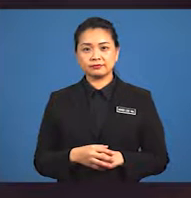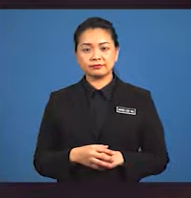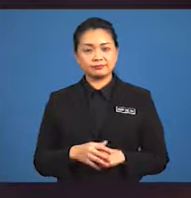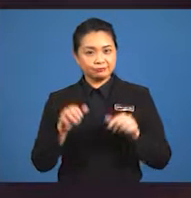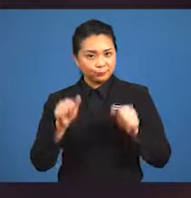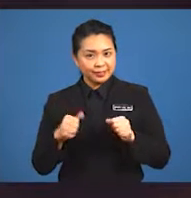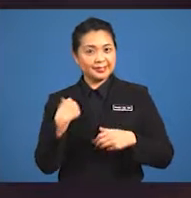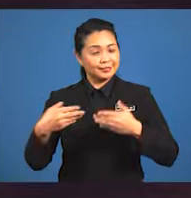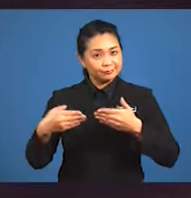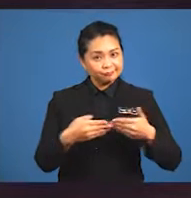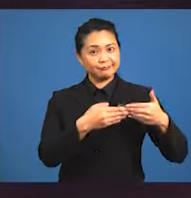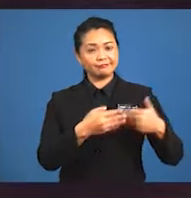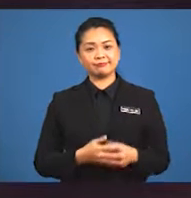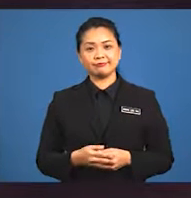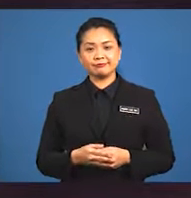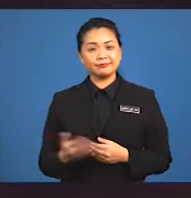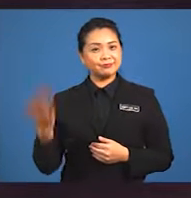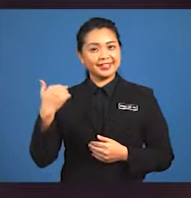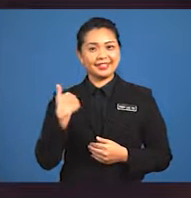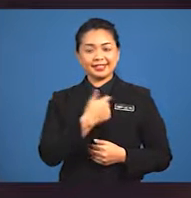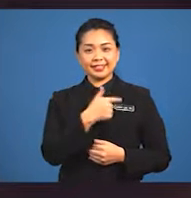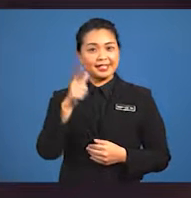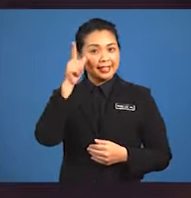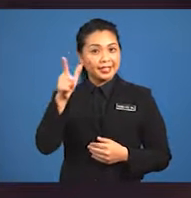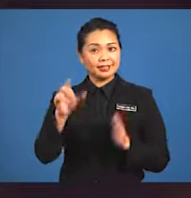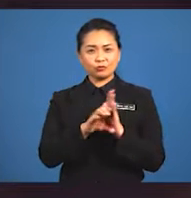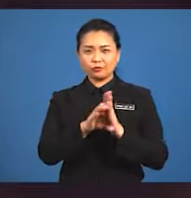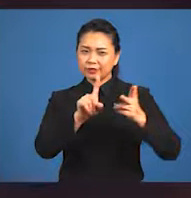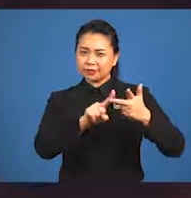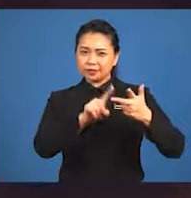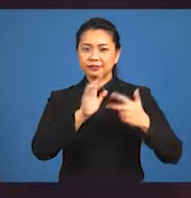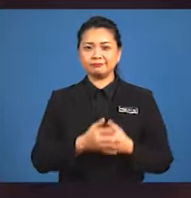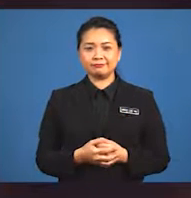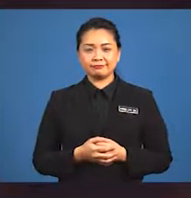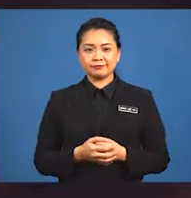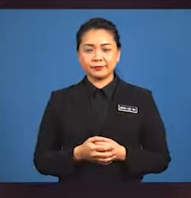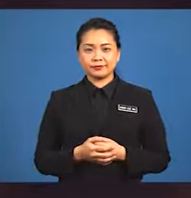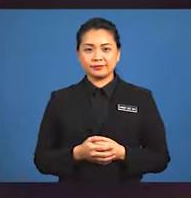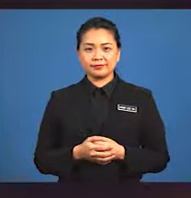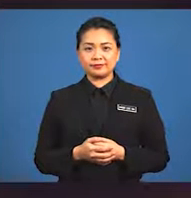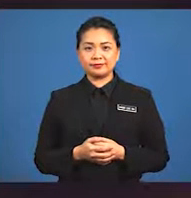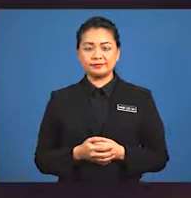Boleh kita teruskan? Mari kita lihat contoh yang ketiga.